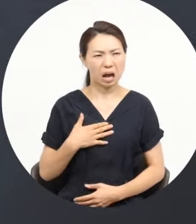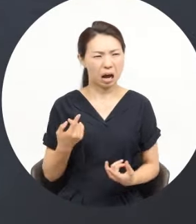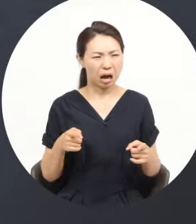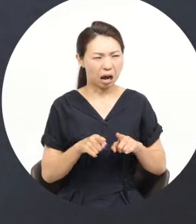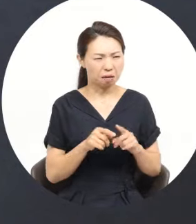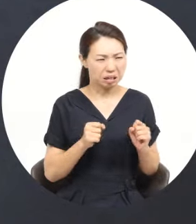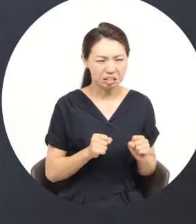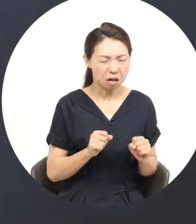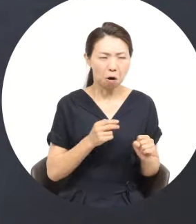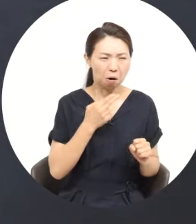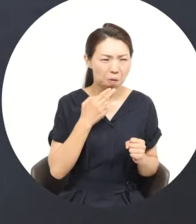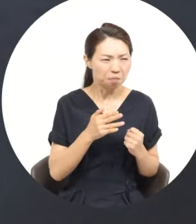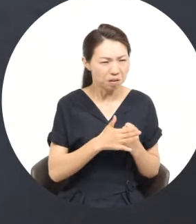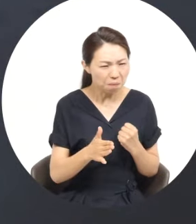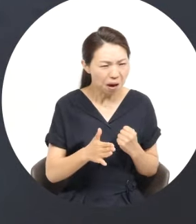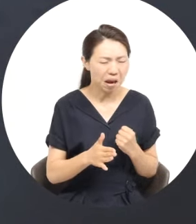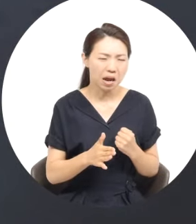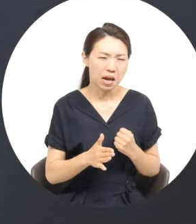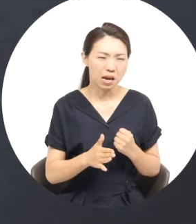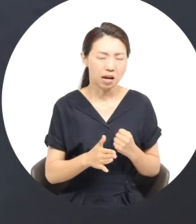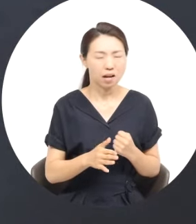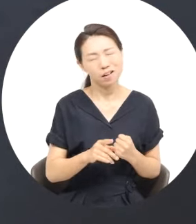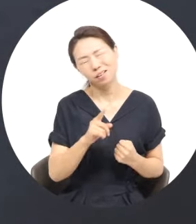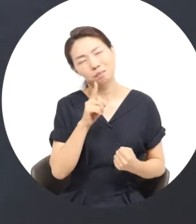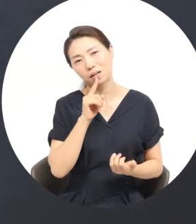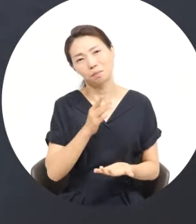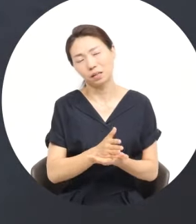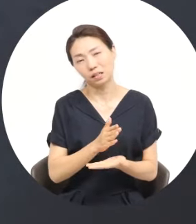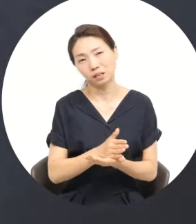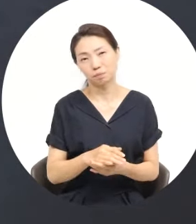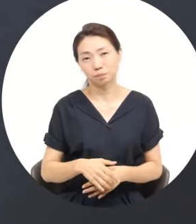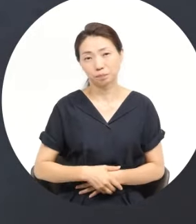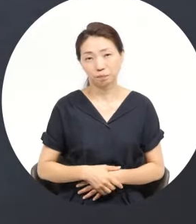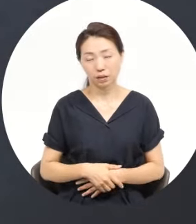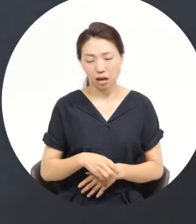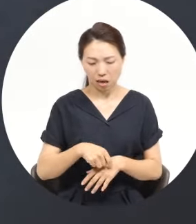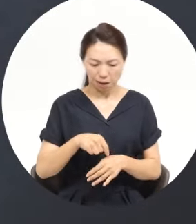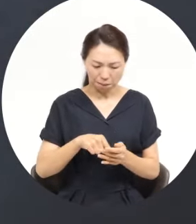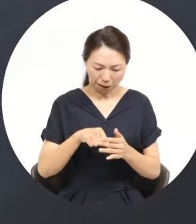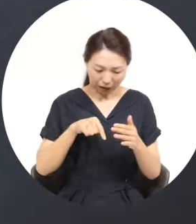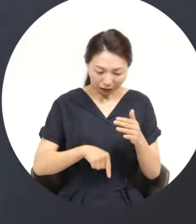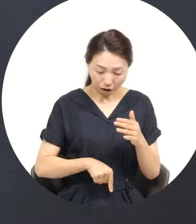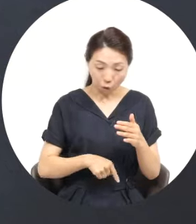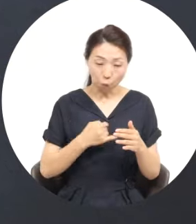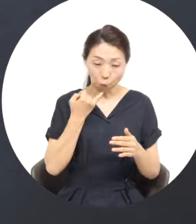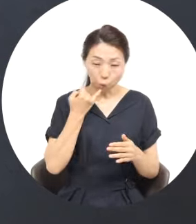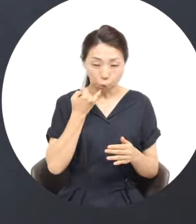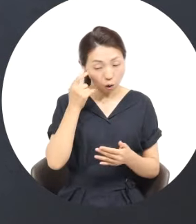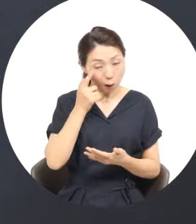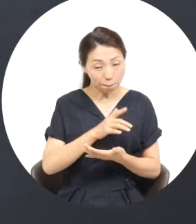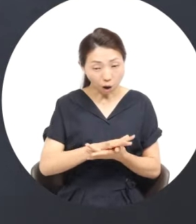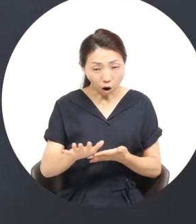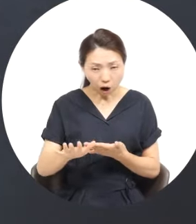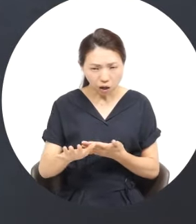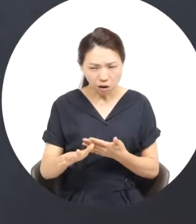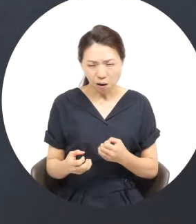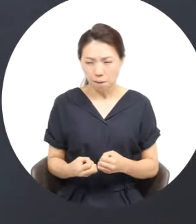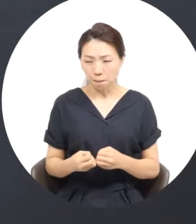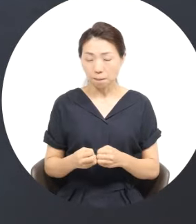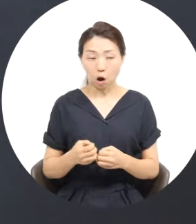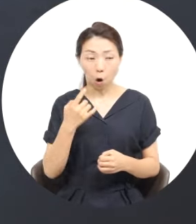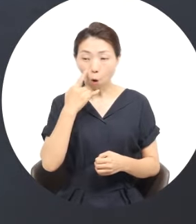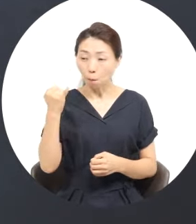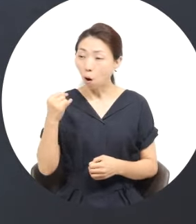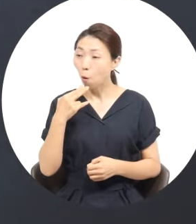내가 없어서 그런 일이 생겼다 이런 말을 하면 안 돼요. 그러니까 마음에 그런 씨앗이 없는 사람은 없어도 아무 문제가 없고,